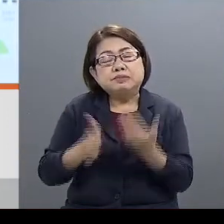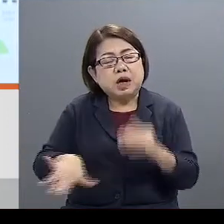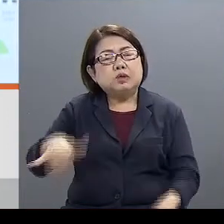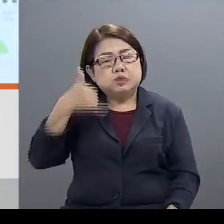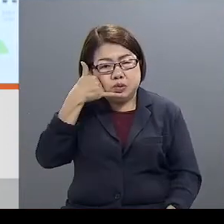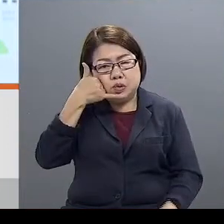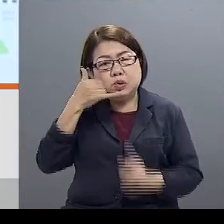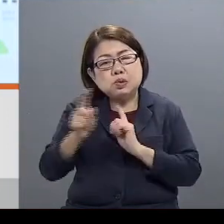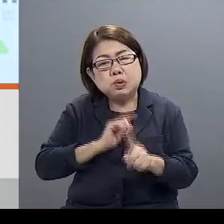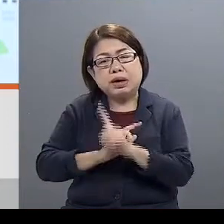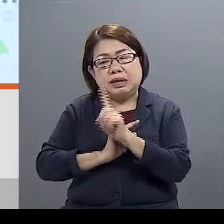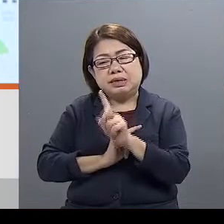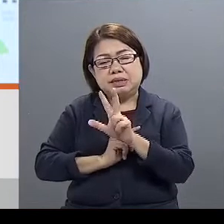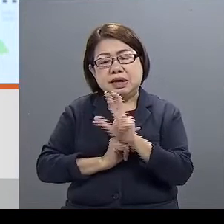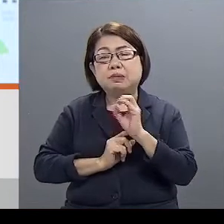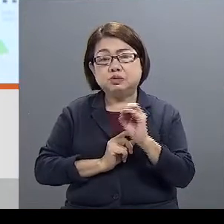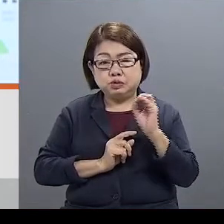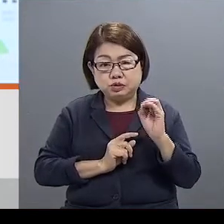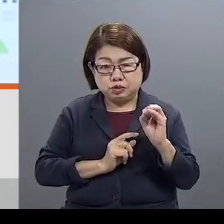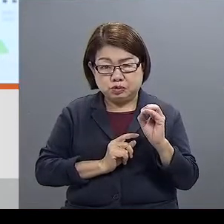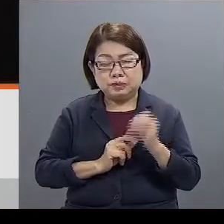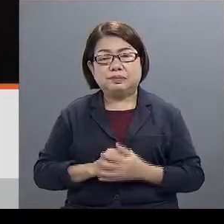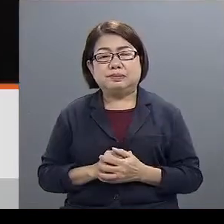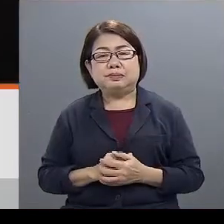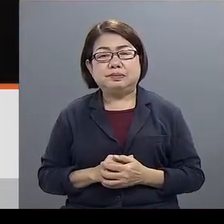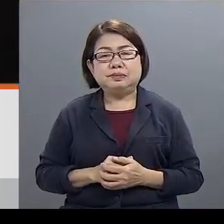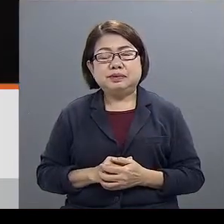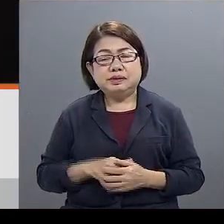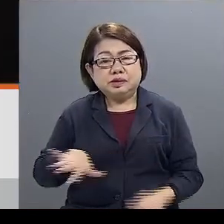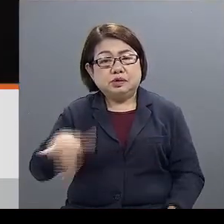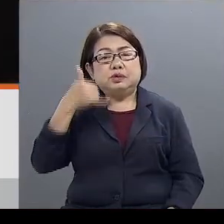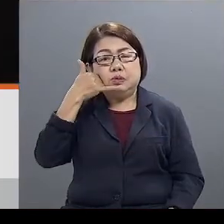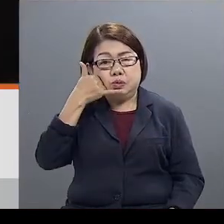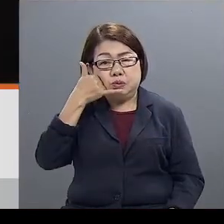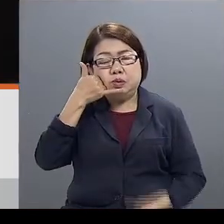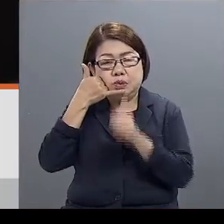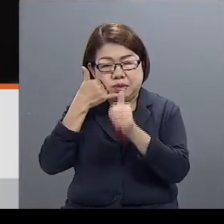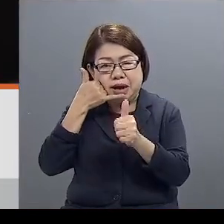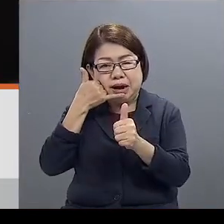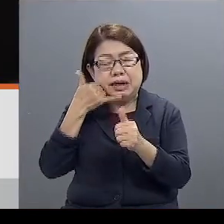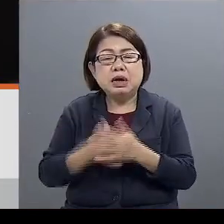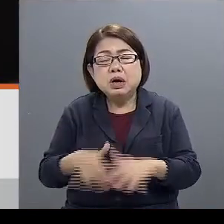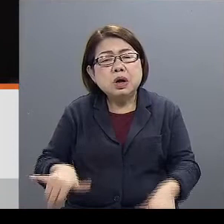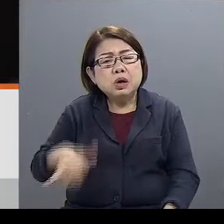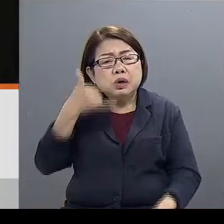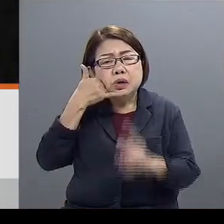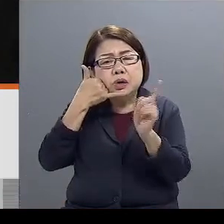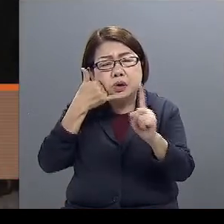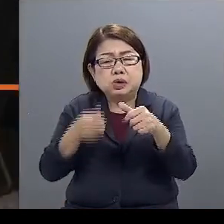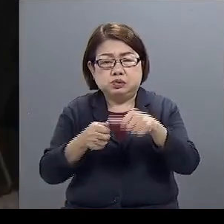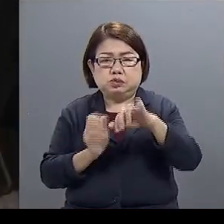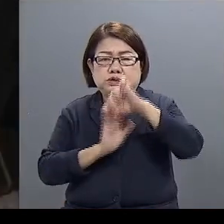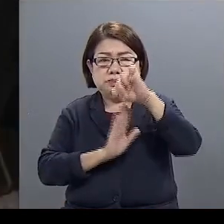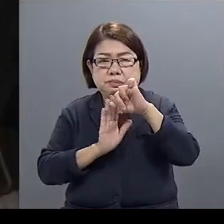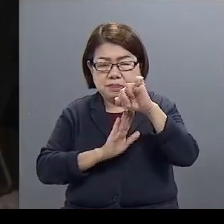ซึ่ง1300หรือ1300นี่นะคะตอนนี้นะคะแล้วก็เป็นสายตรงที่อยู่ที่เชียงใหม่นะคะมี